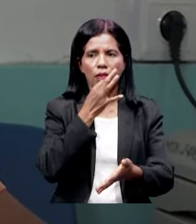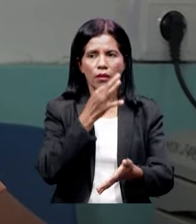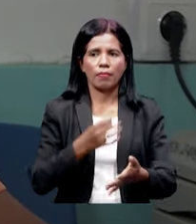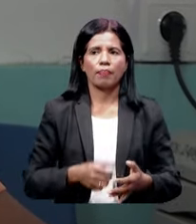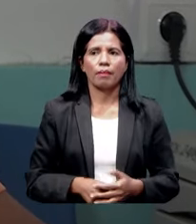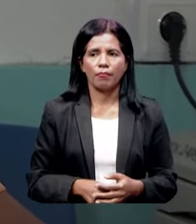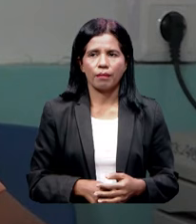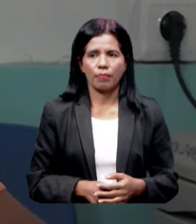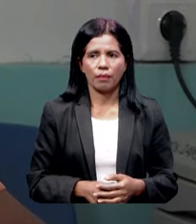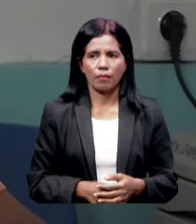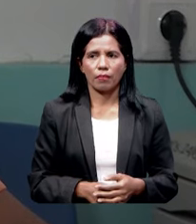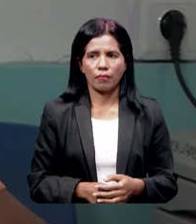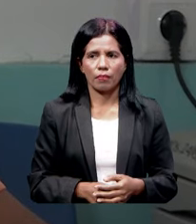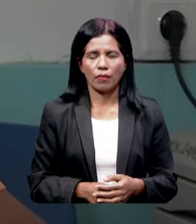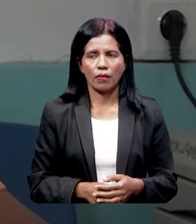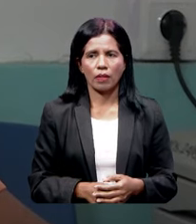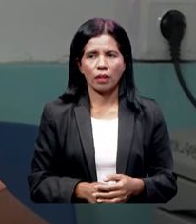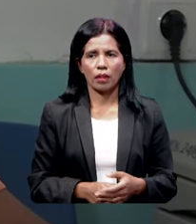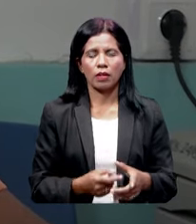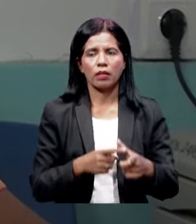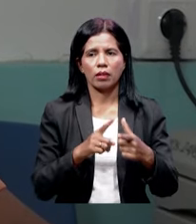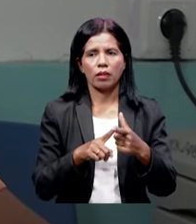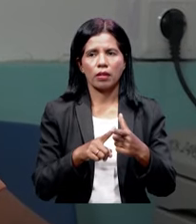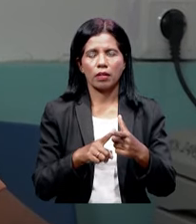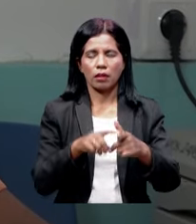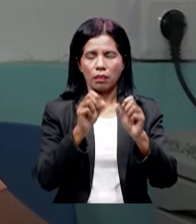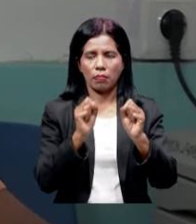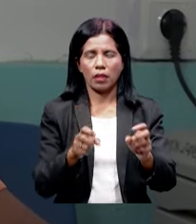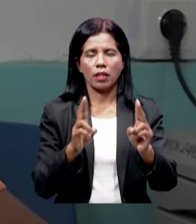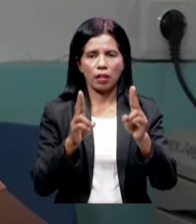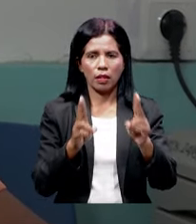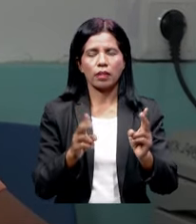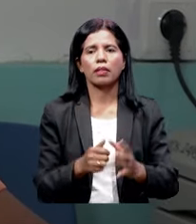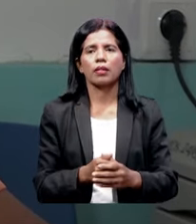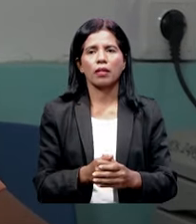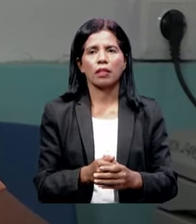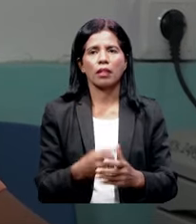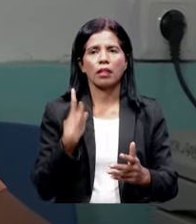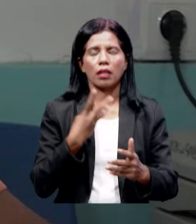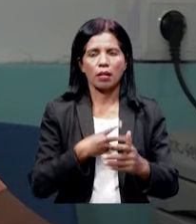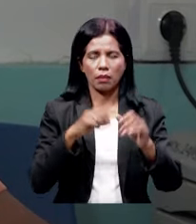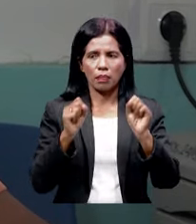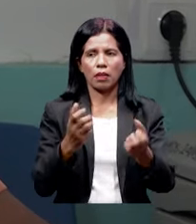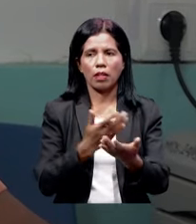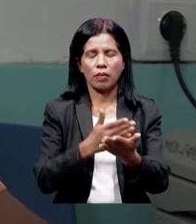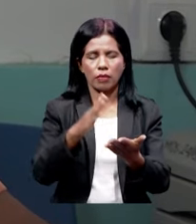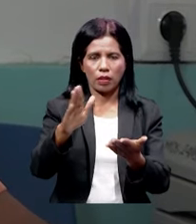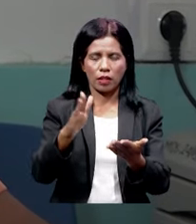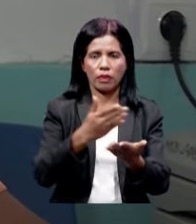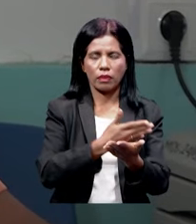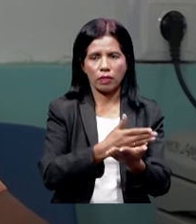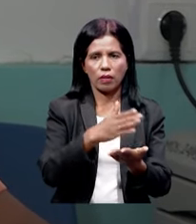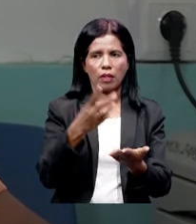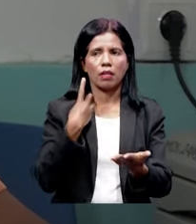babe aihan super serial ne se para bela acelerar la lais para ami bela se stock ne